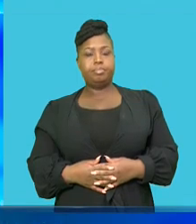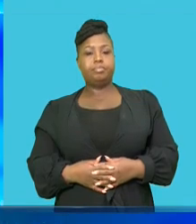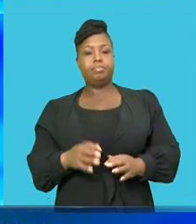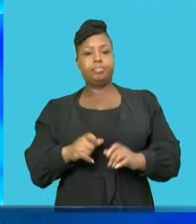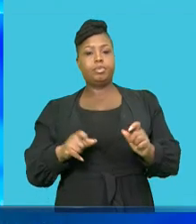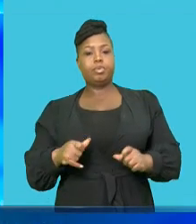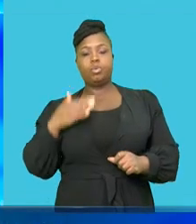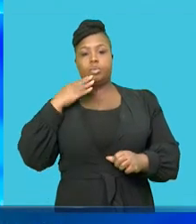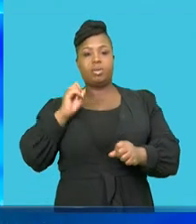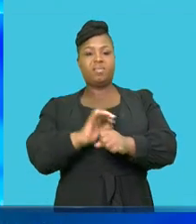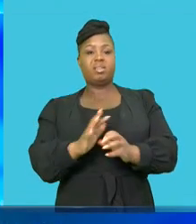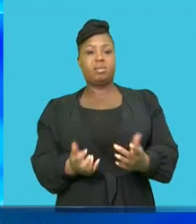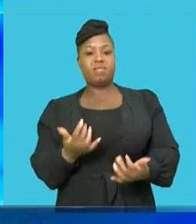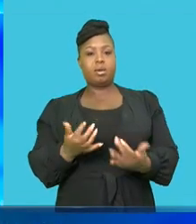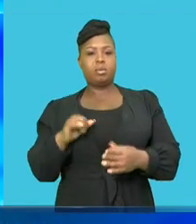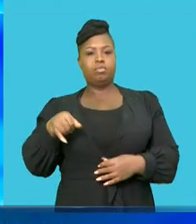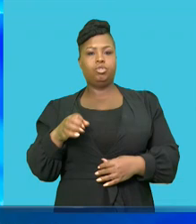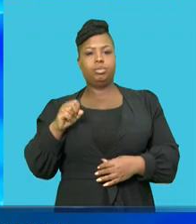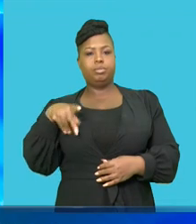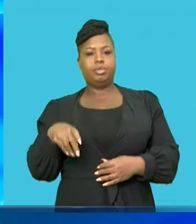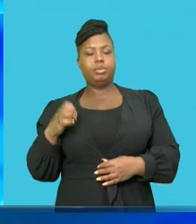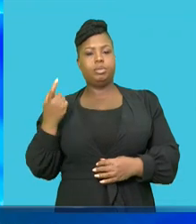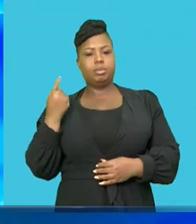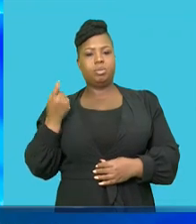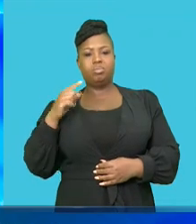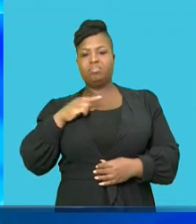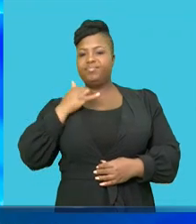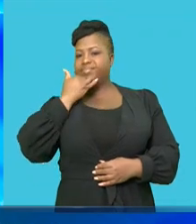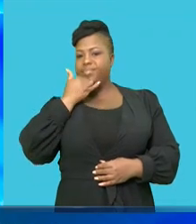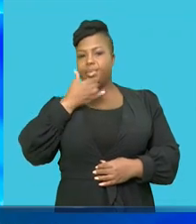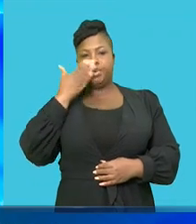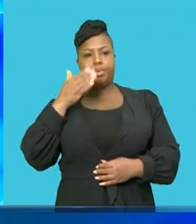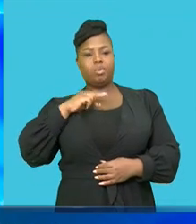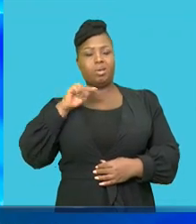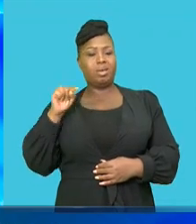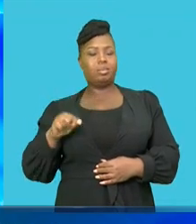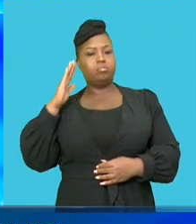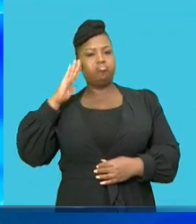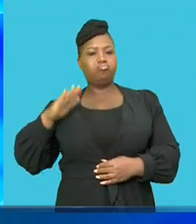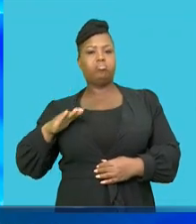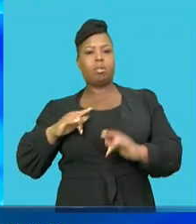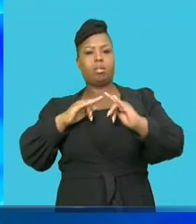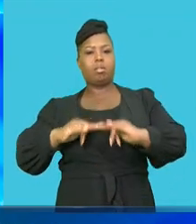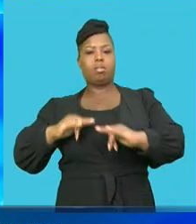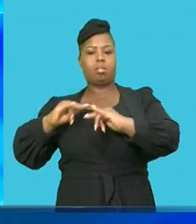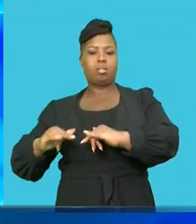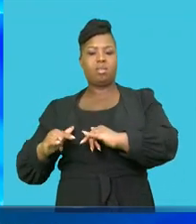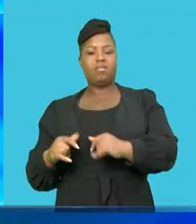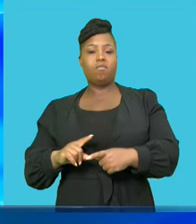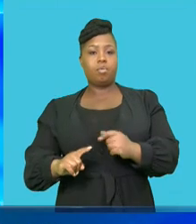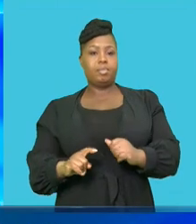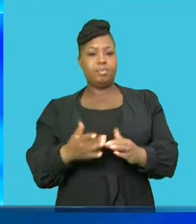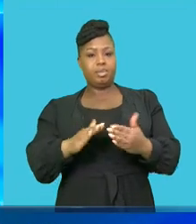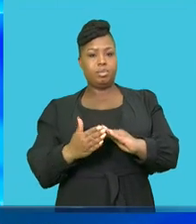Amaqhoba omlilo wase-Jeppes Town avakalisa ukungoneliseki ngendawo yokuhlala yethutyana abonelwe ngayo lisebe lokuhlaswa koluntu lomasipala